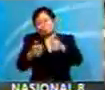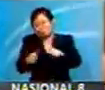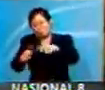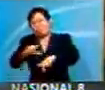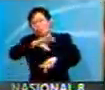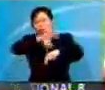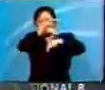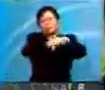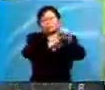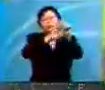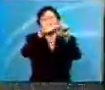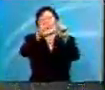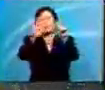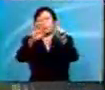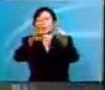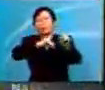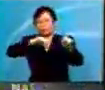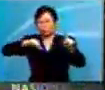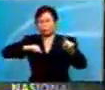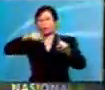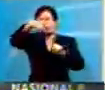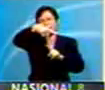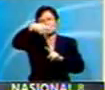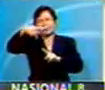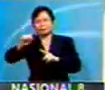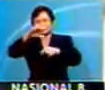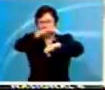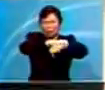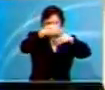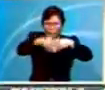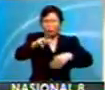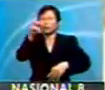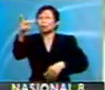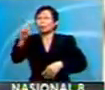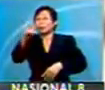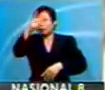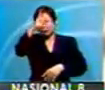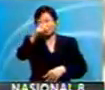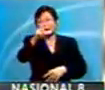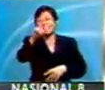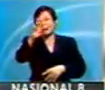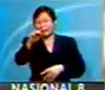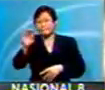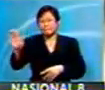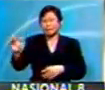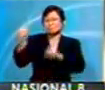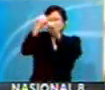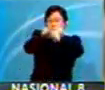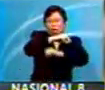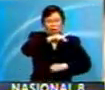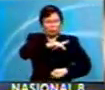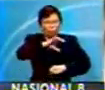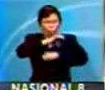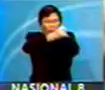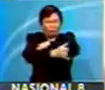menahan 154 anggota pasukan itu tangkapan dibuat selepas ketua menteri Pulau Pinang Lim Guan Eng dilaporkan mencabar ketua polis